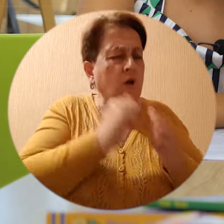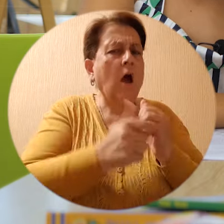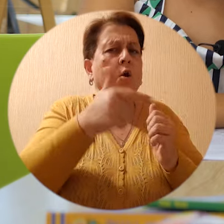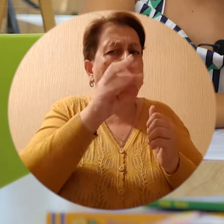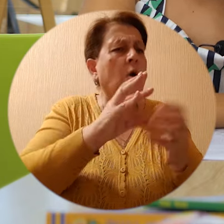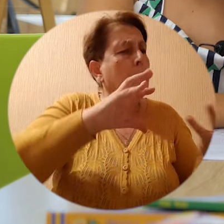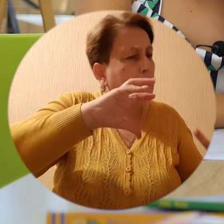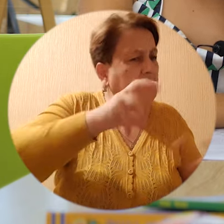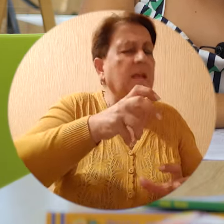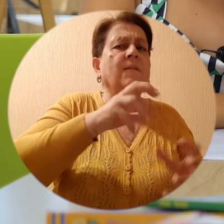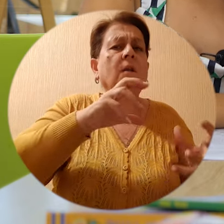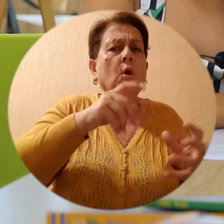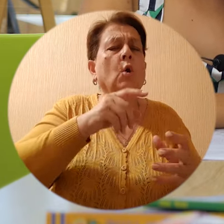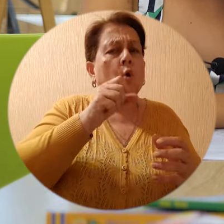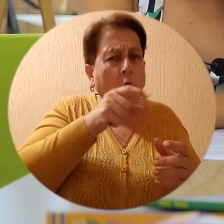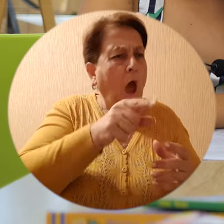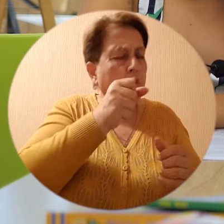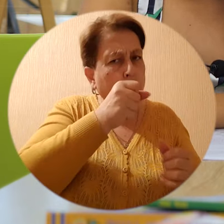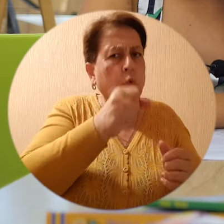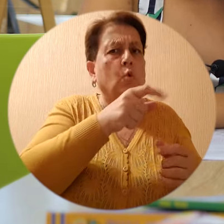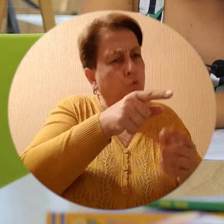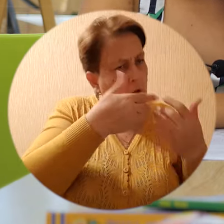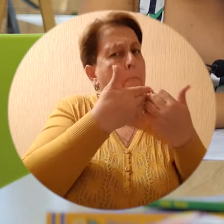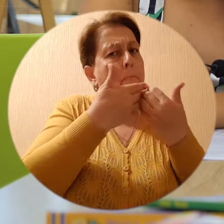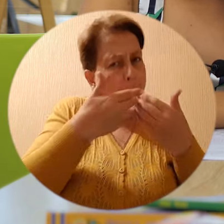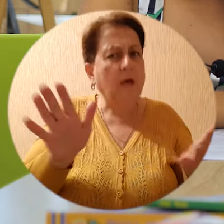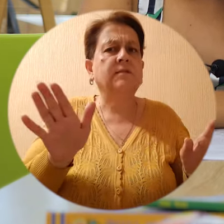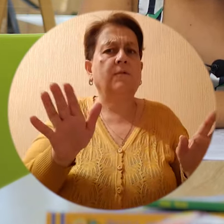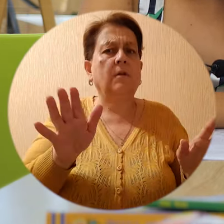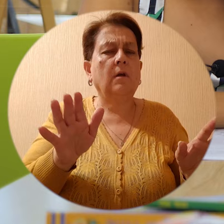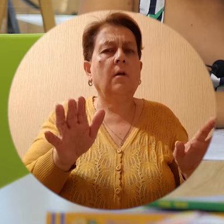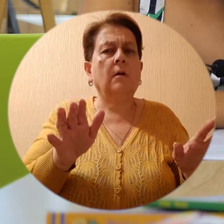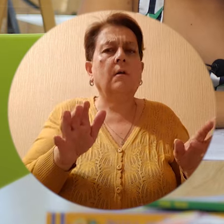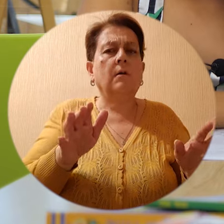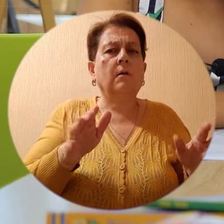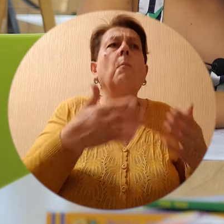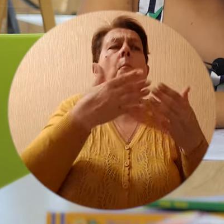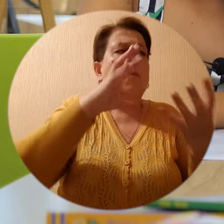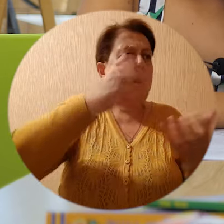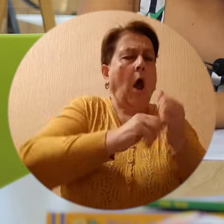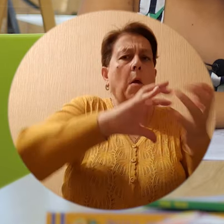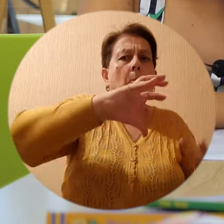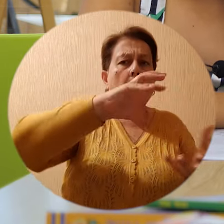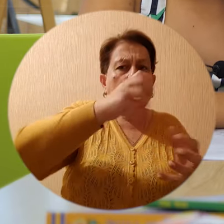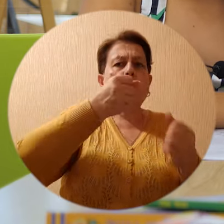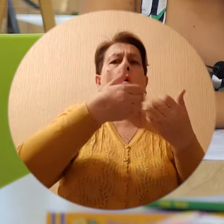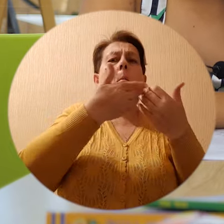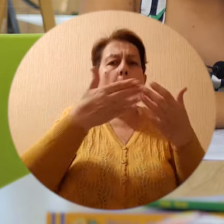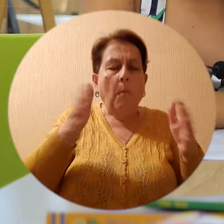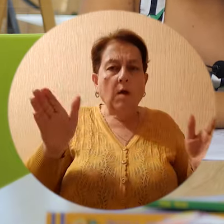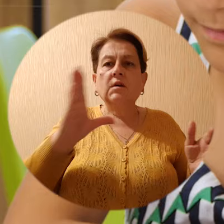գորշ քար, պտտվիր, դուր, այ դուր, դու էլ բացվիր»։ Քարը պտտվեց ու դուրը